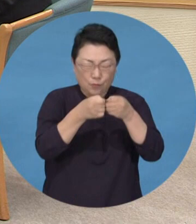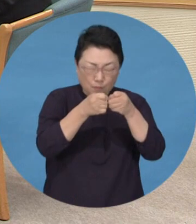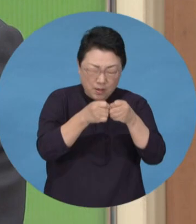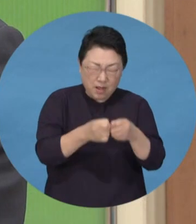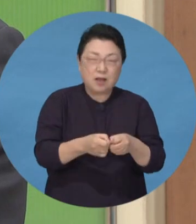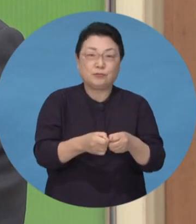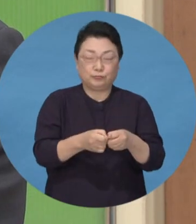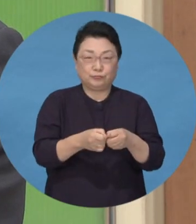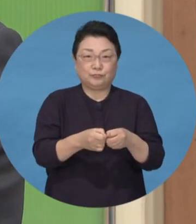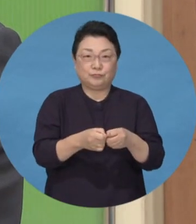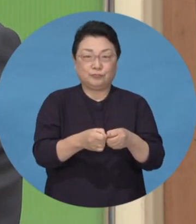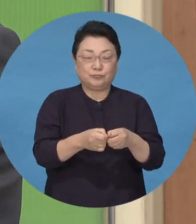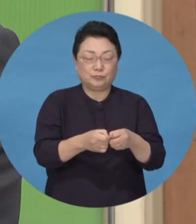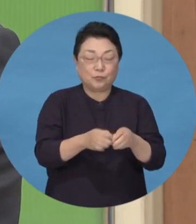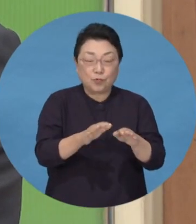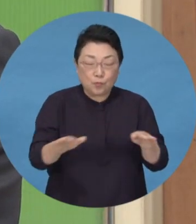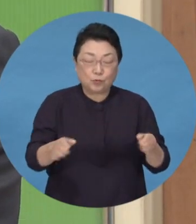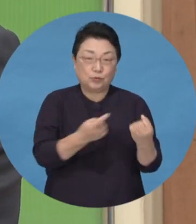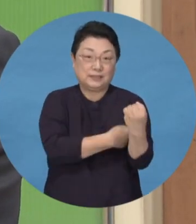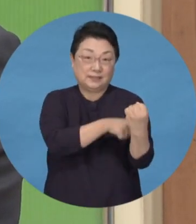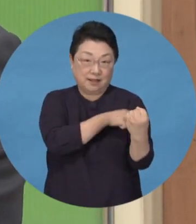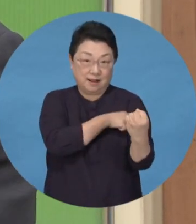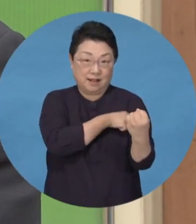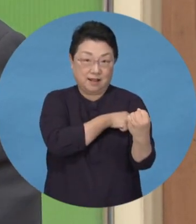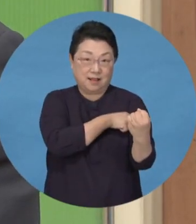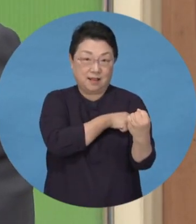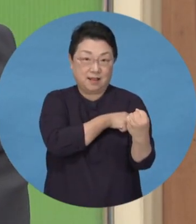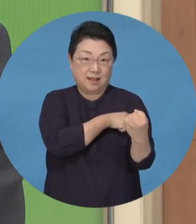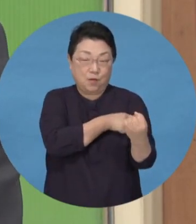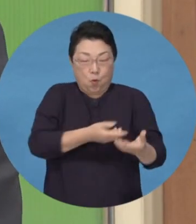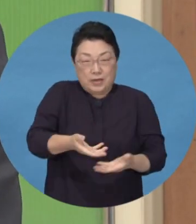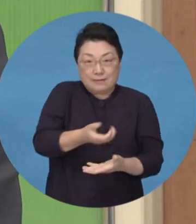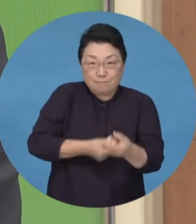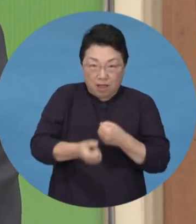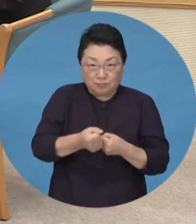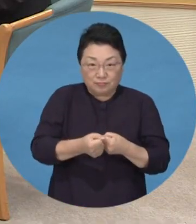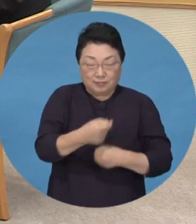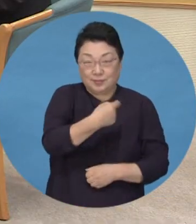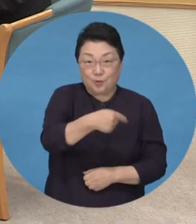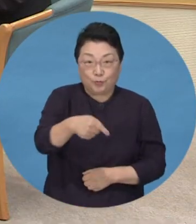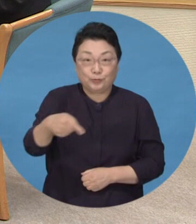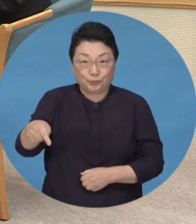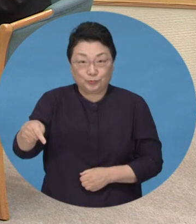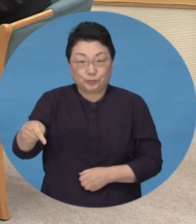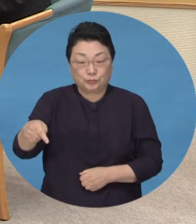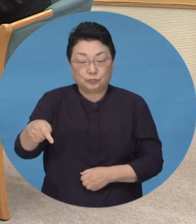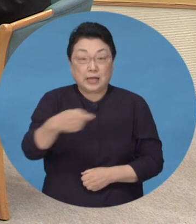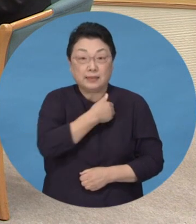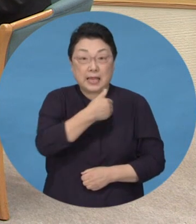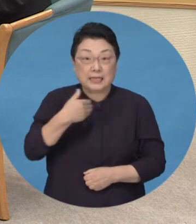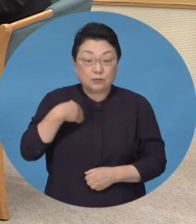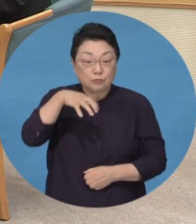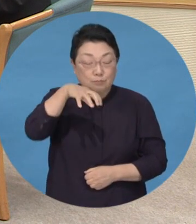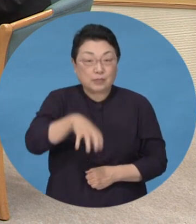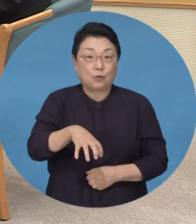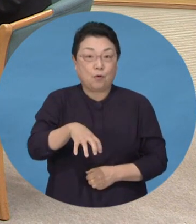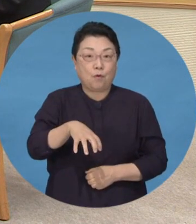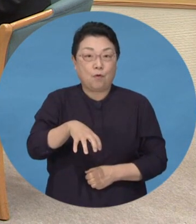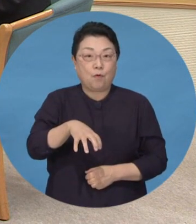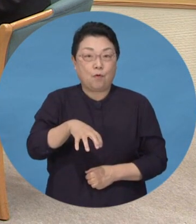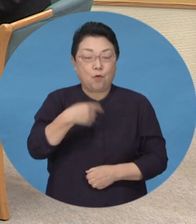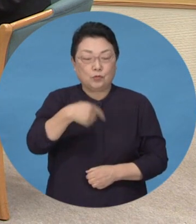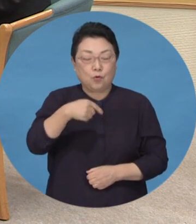てその子の可能性を引っ張り出したくっこのこれができる地域をそういう教育が